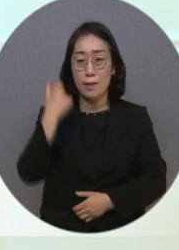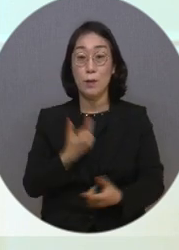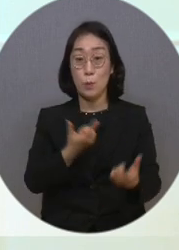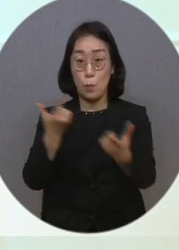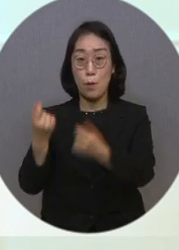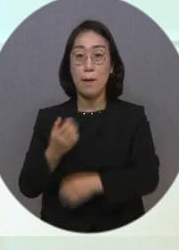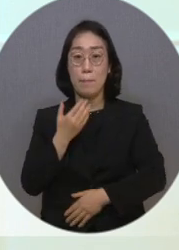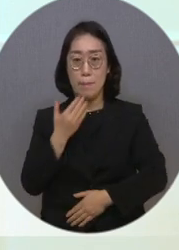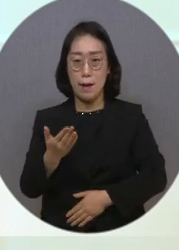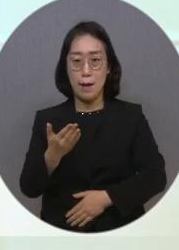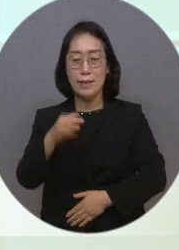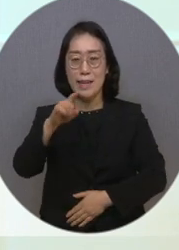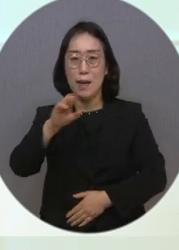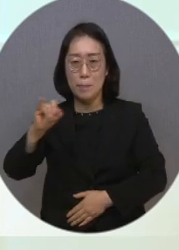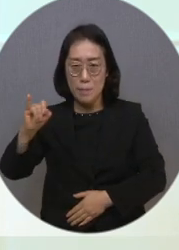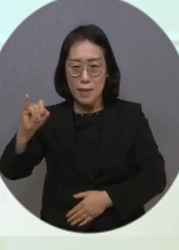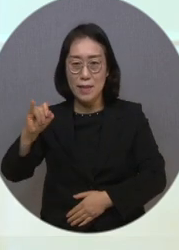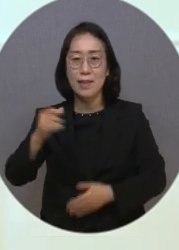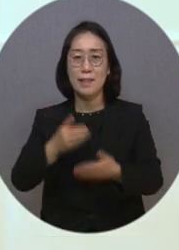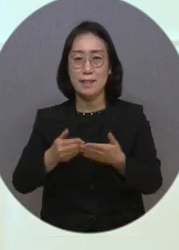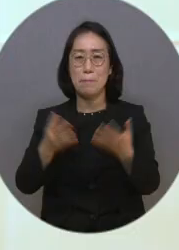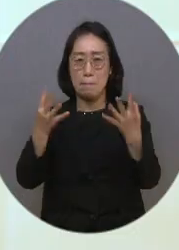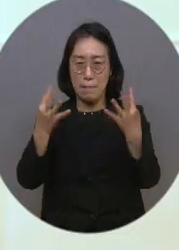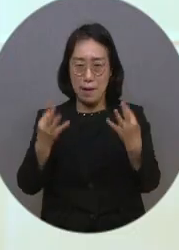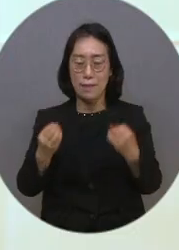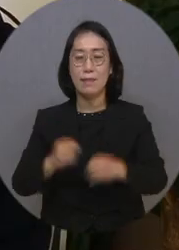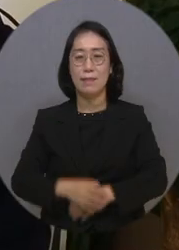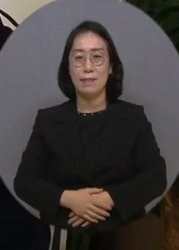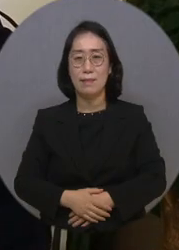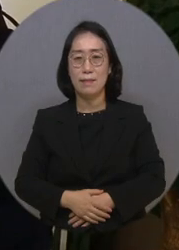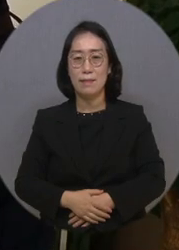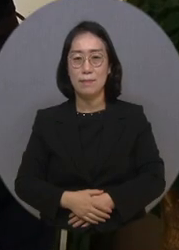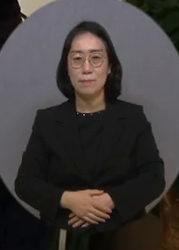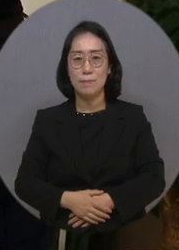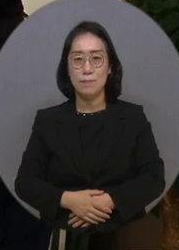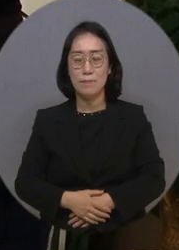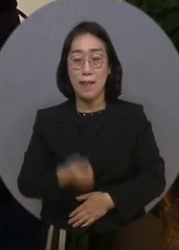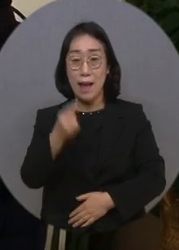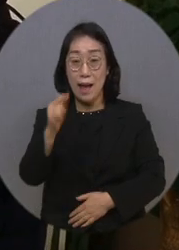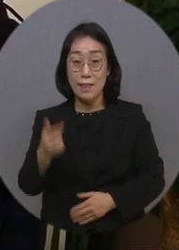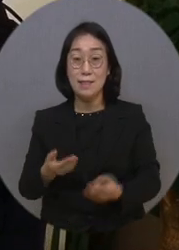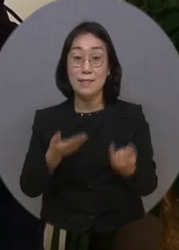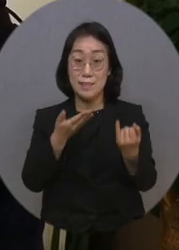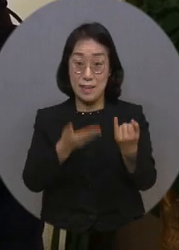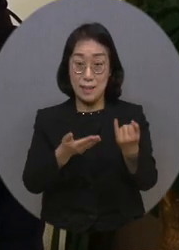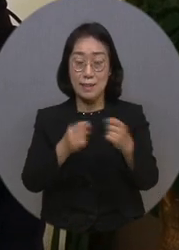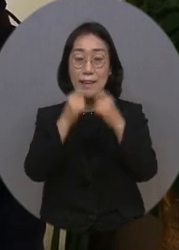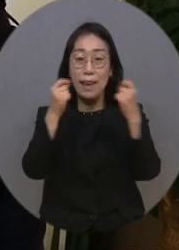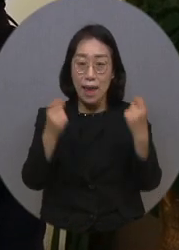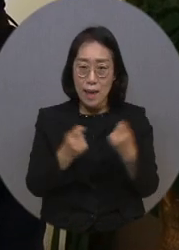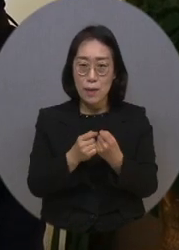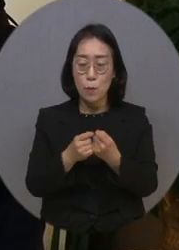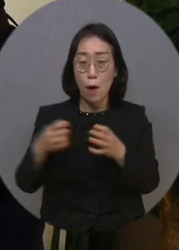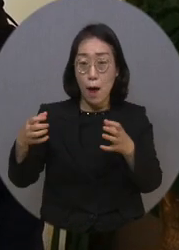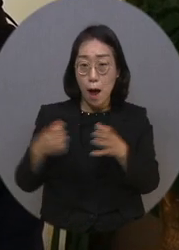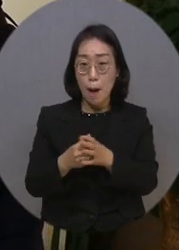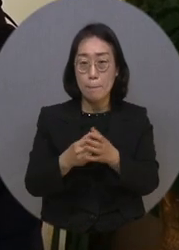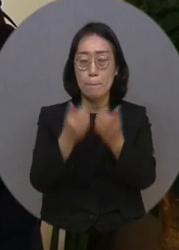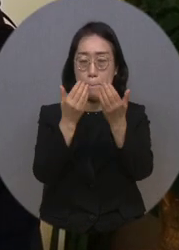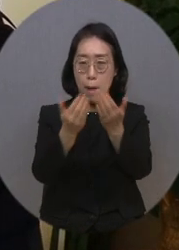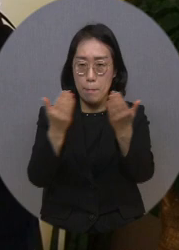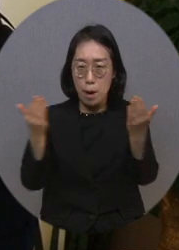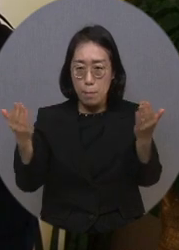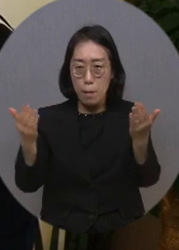느낄 수 있기 때문에 장미를 주로 그리게 되었습니다 한 작가는 개인전과 단체전 등 왕성한